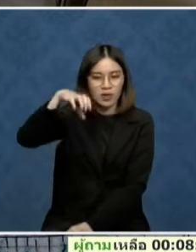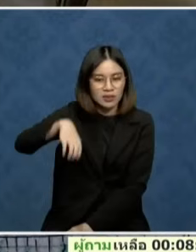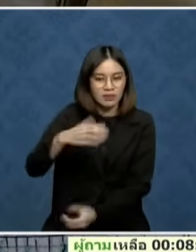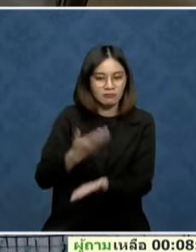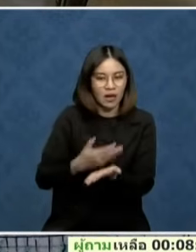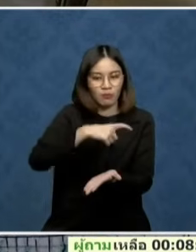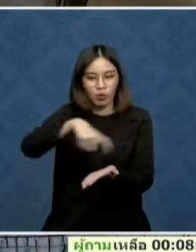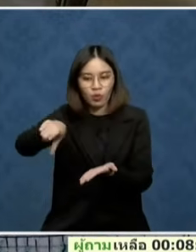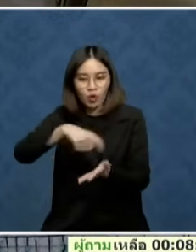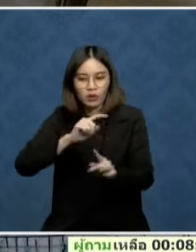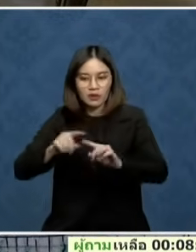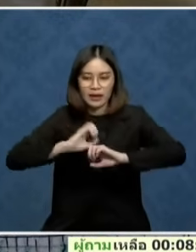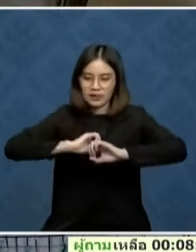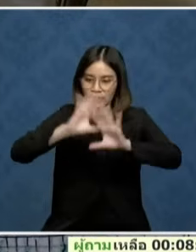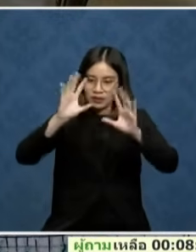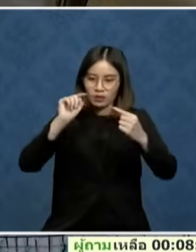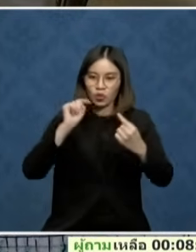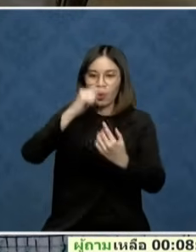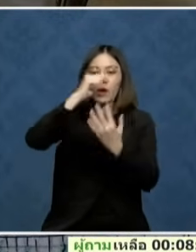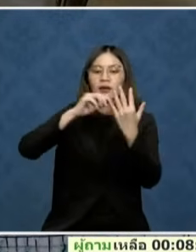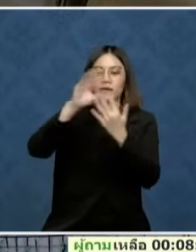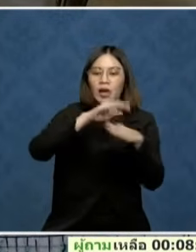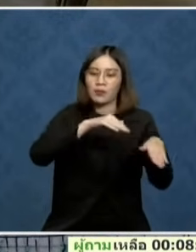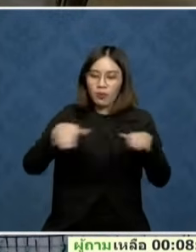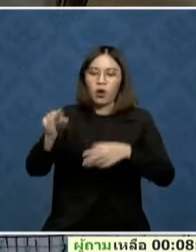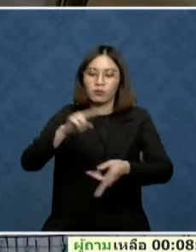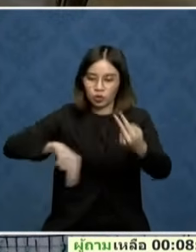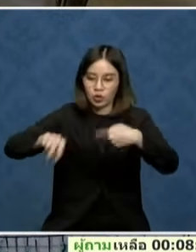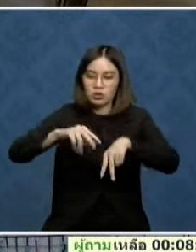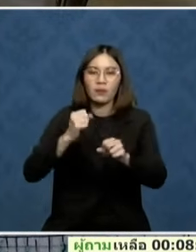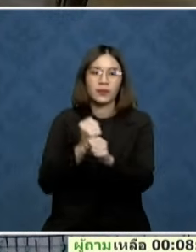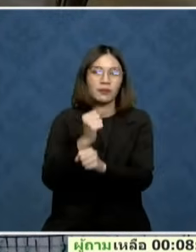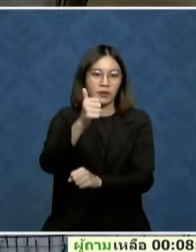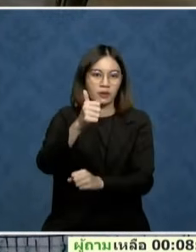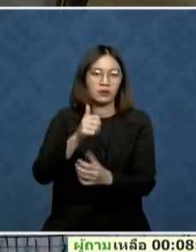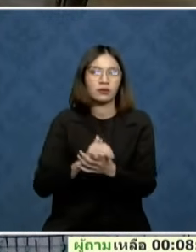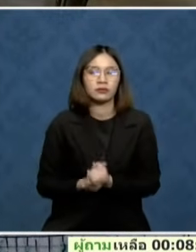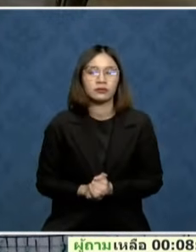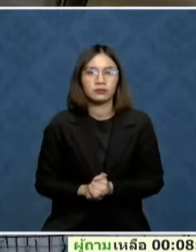ที่ชัดเจนทางการไทยก็พร้อมตรวจสอบเพิ่มเติม